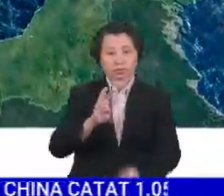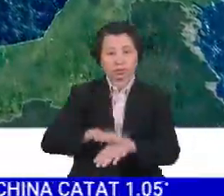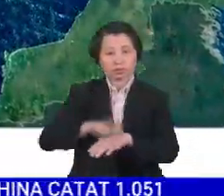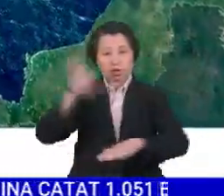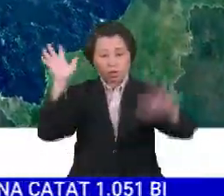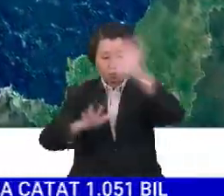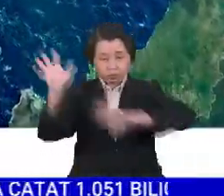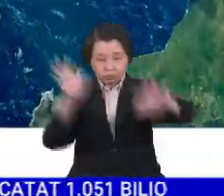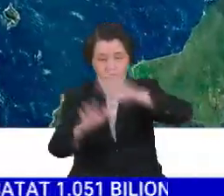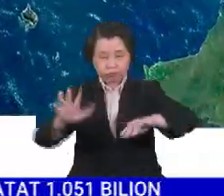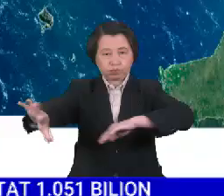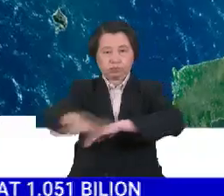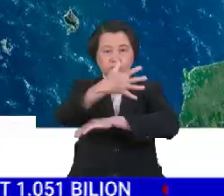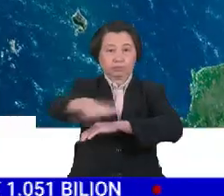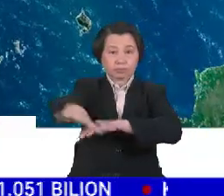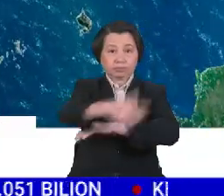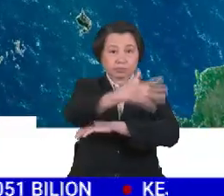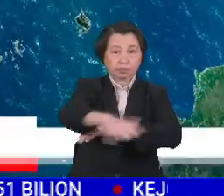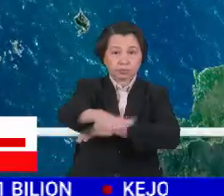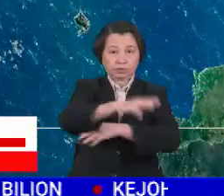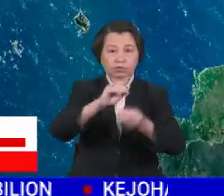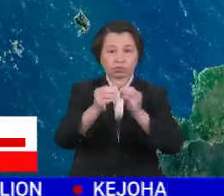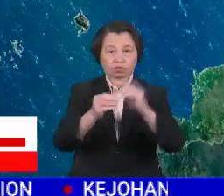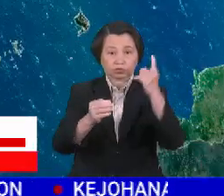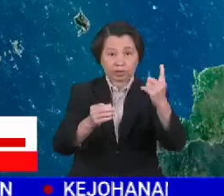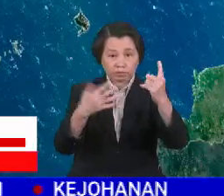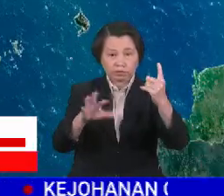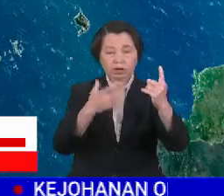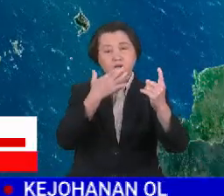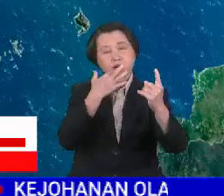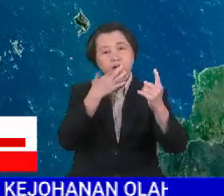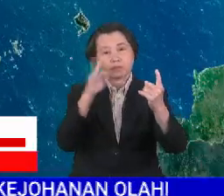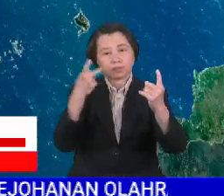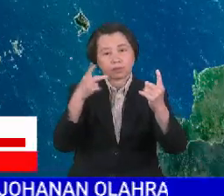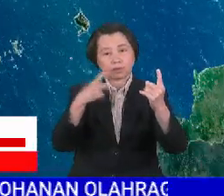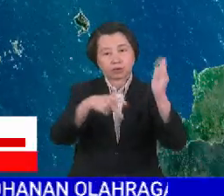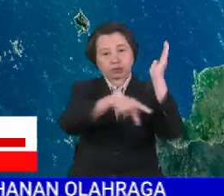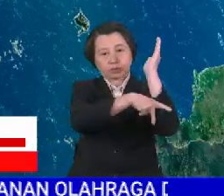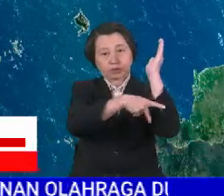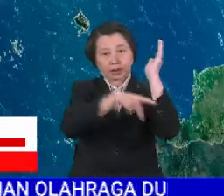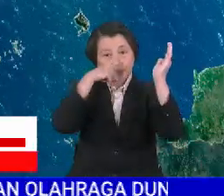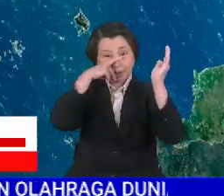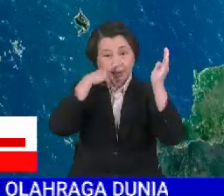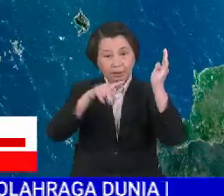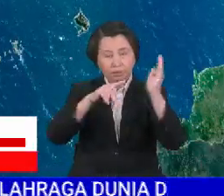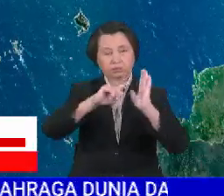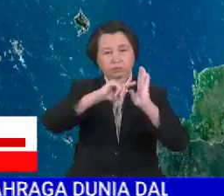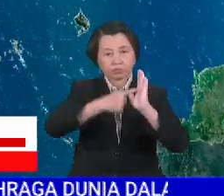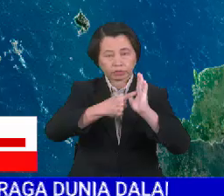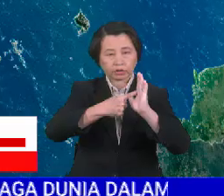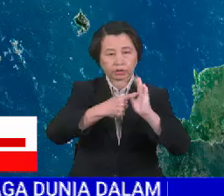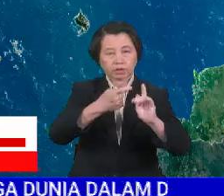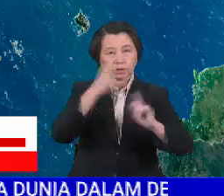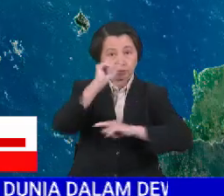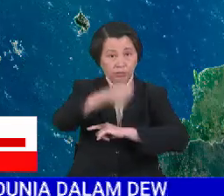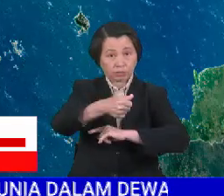angin kencang dan juga laut bergelora kategori pertama yang telah dikeluarkan di kawasan perairan Phuket, dan ianya berkuat kuasa dari